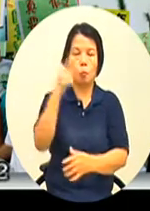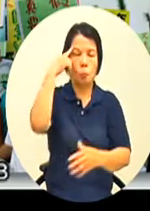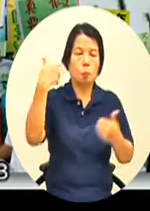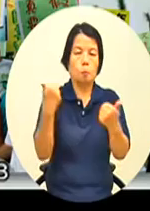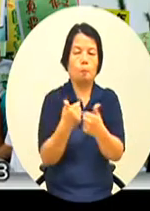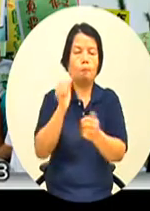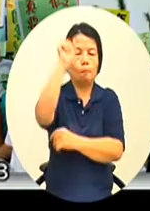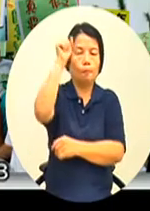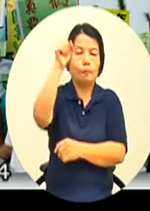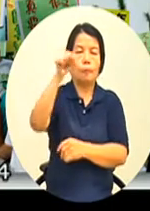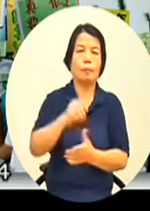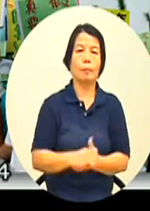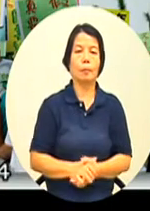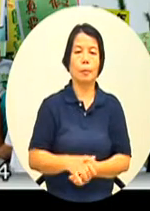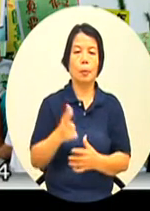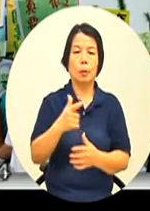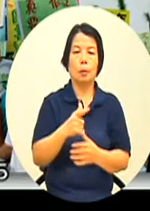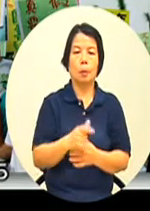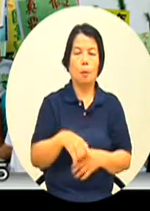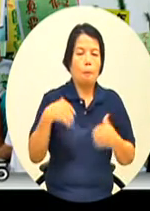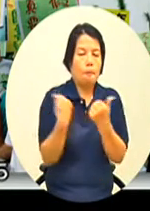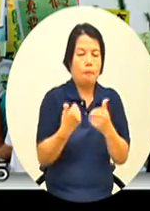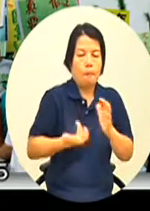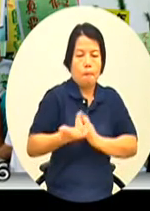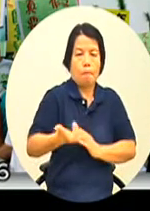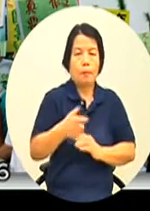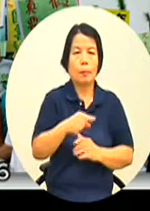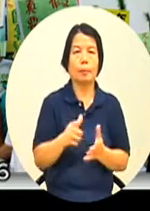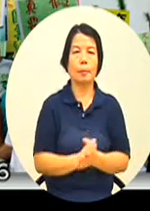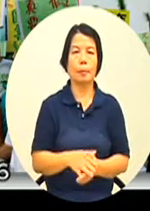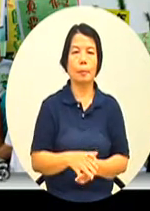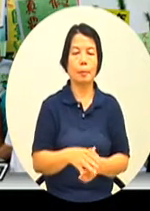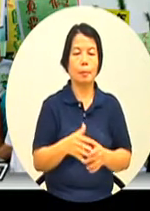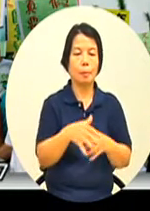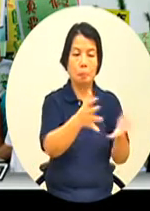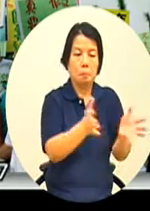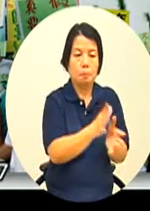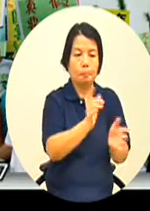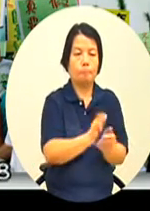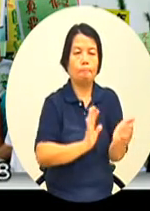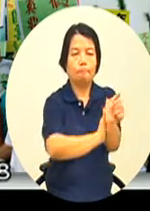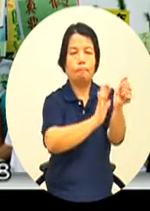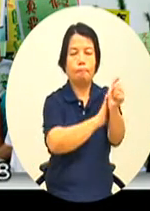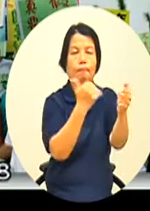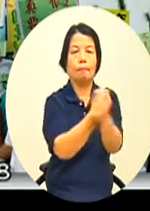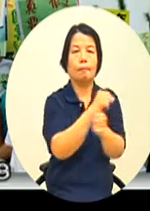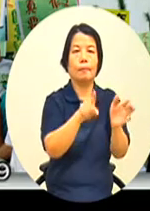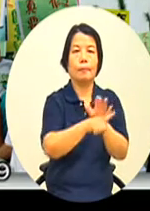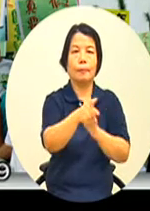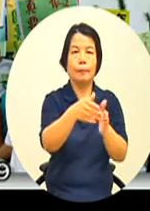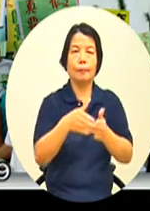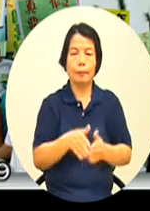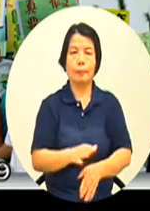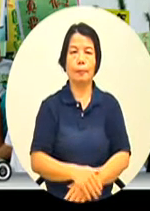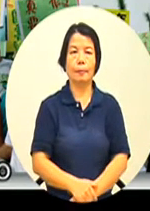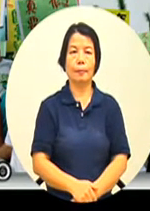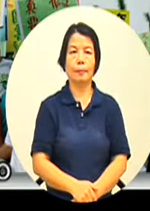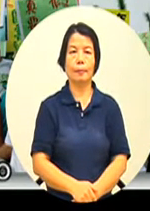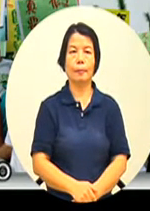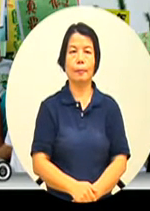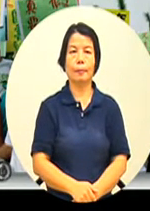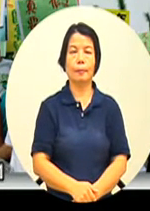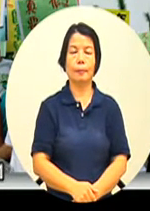为主，另外一群呢是以支持拆迁的代表为主。支持拆迁的代表，这主